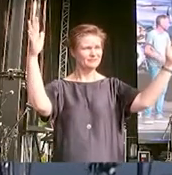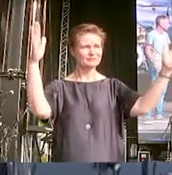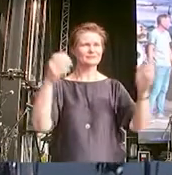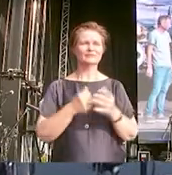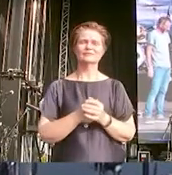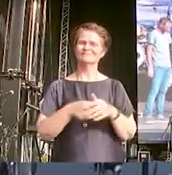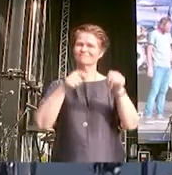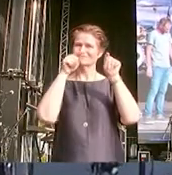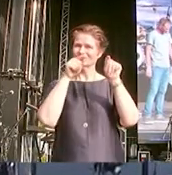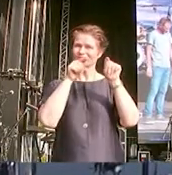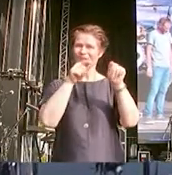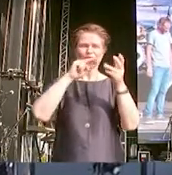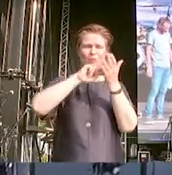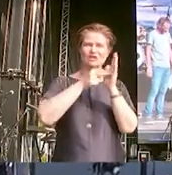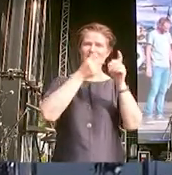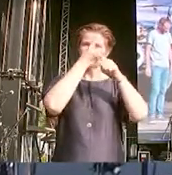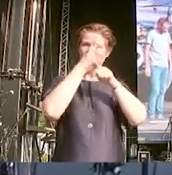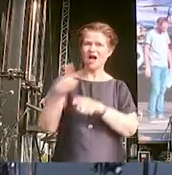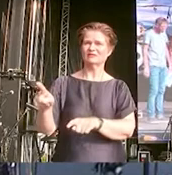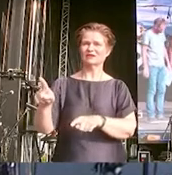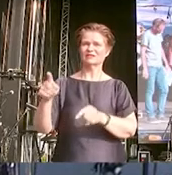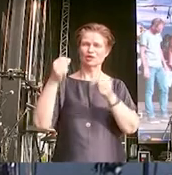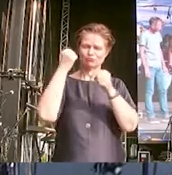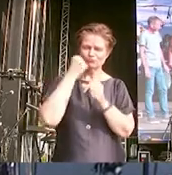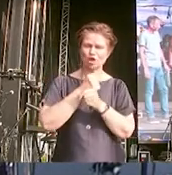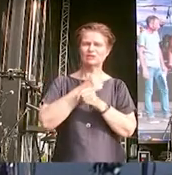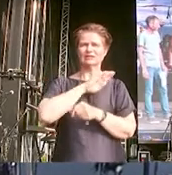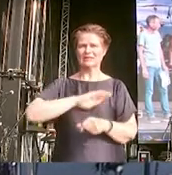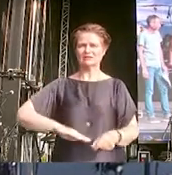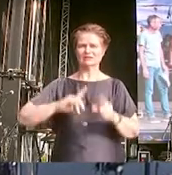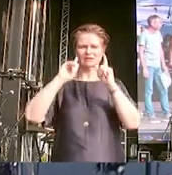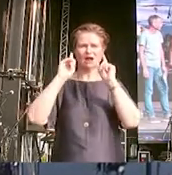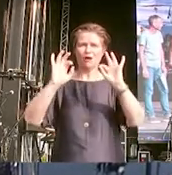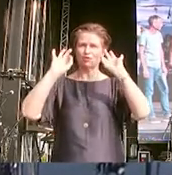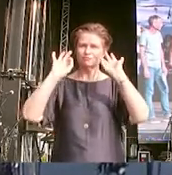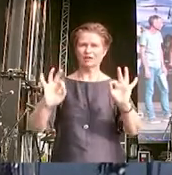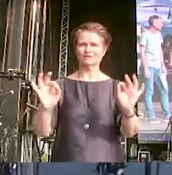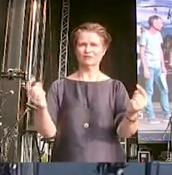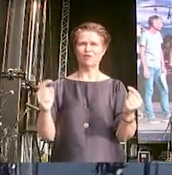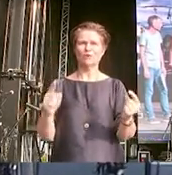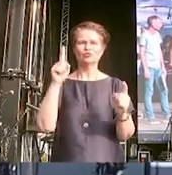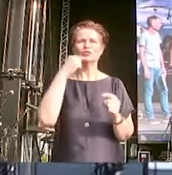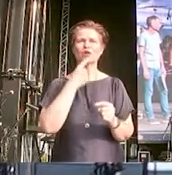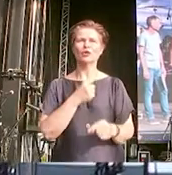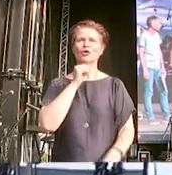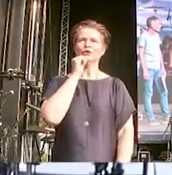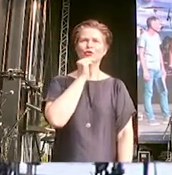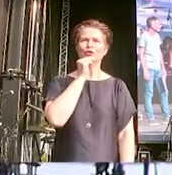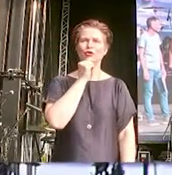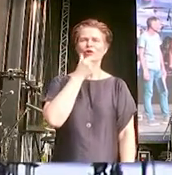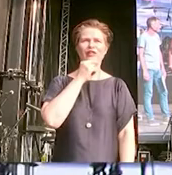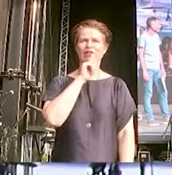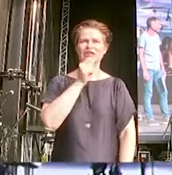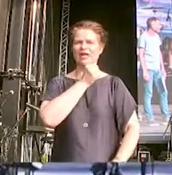Und diese andere Politik muss auch in Sachsen konkret werden. Und es heißt nicht nur sagen, nö, wir wollen nicht nach rechts